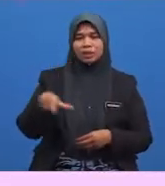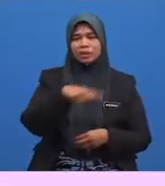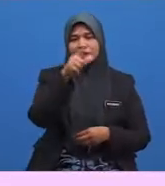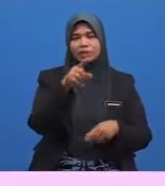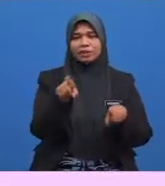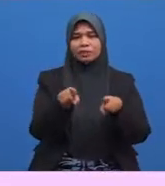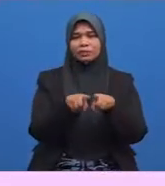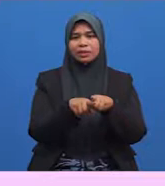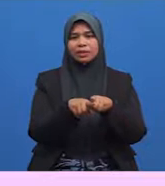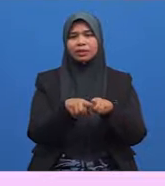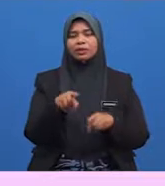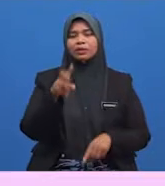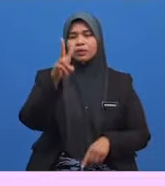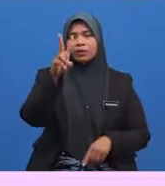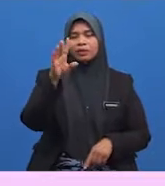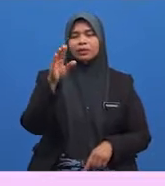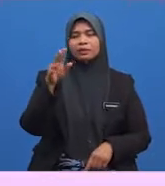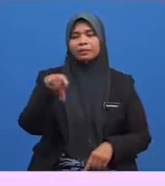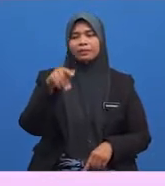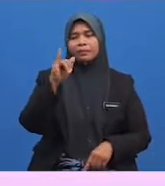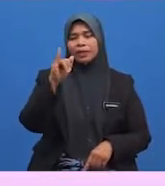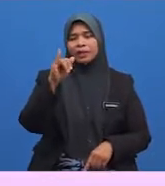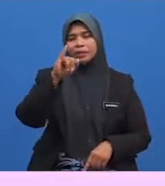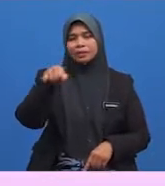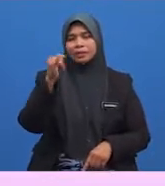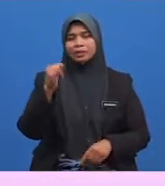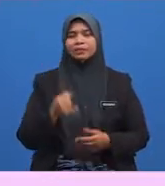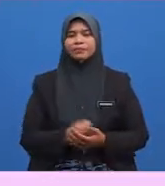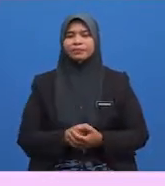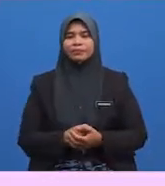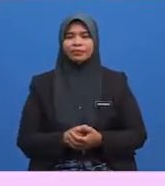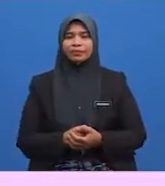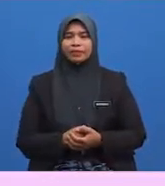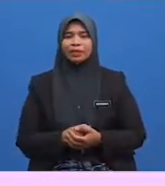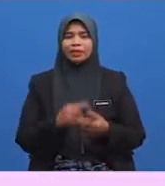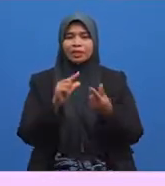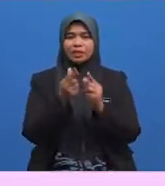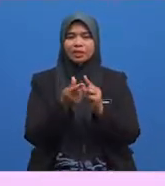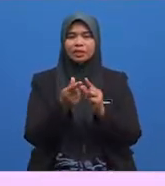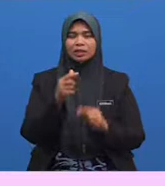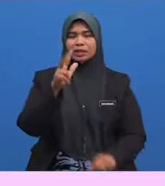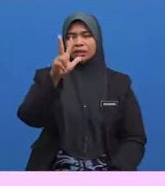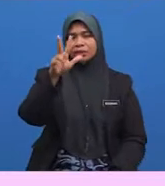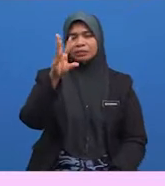J. Oleh itu, gantikan nilai liletan iaitu